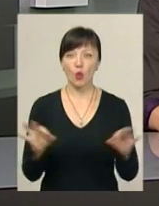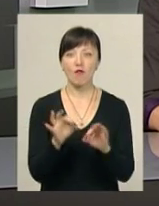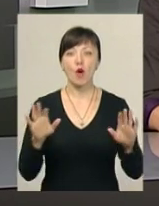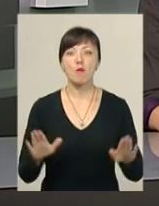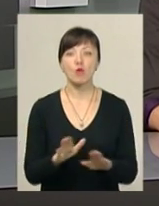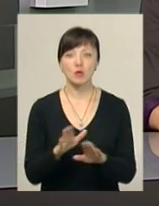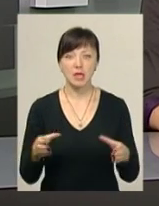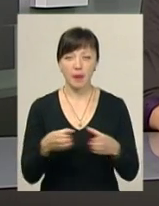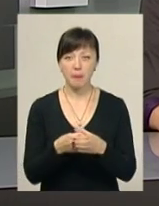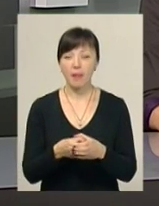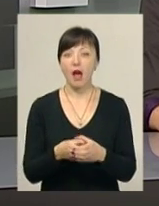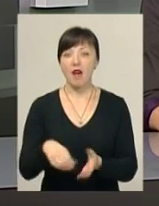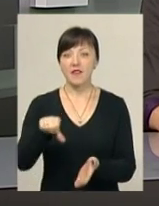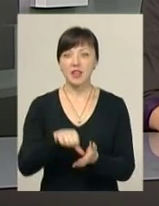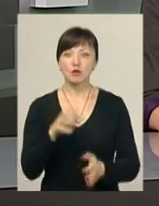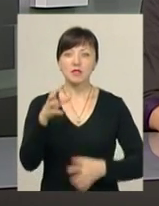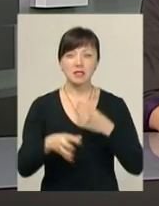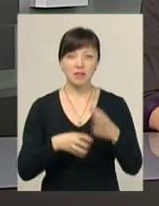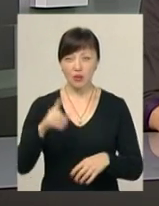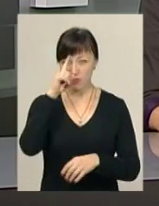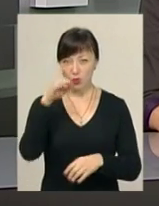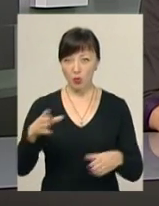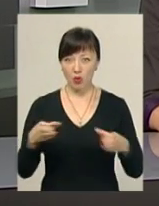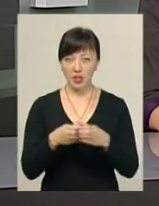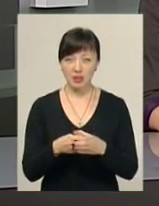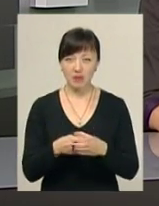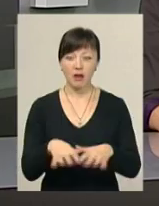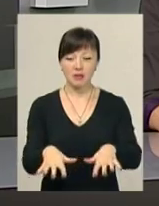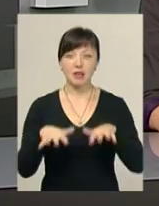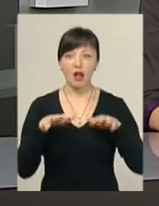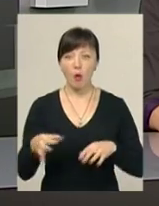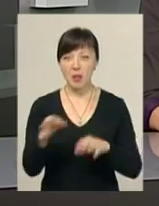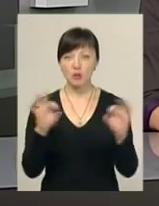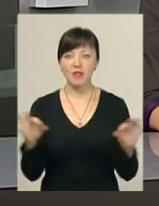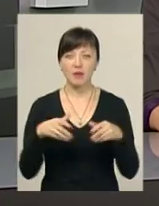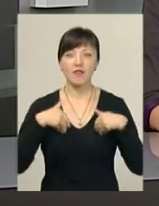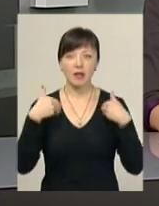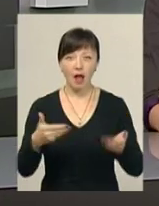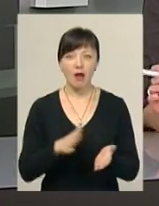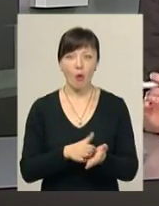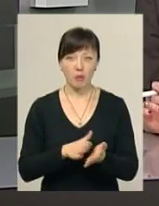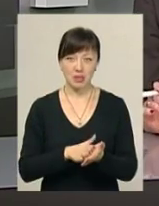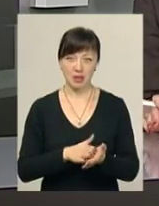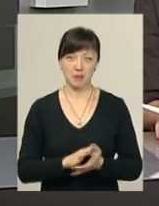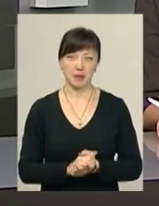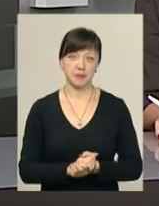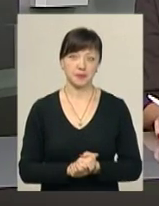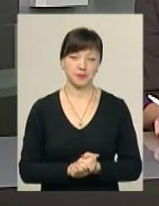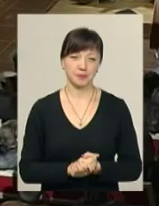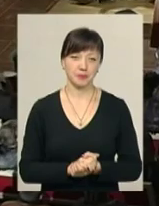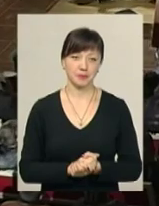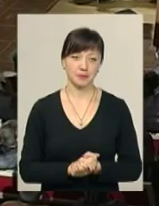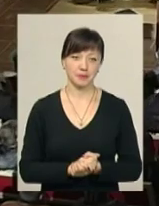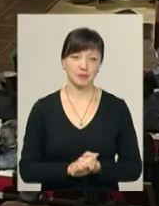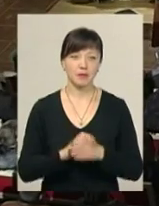«Співоча асамблея». Виступ всесвітньо відомого колективу «Глядацька зала» обласної філармонії вітала оплесками.